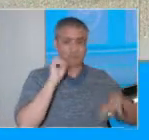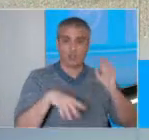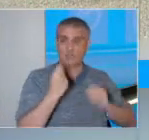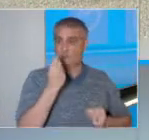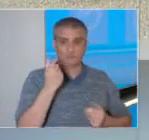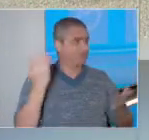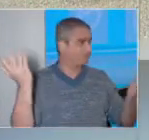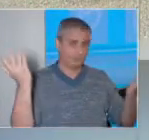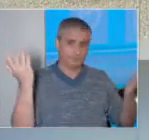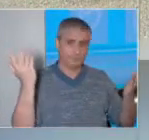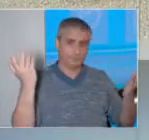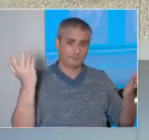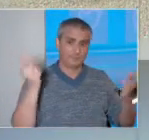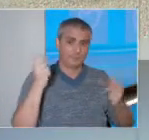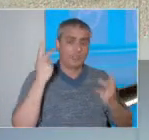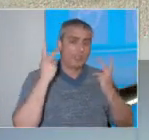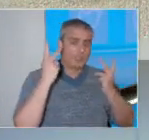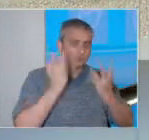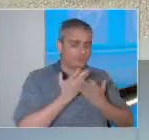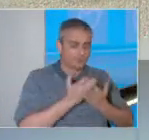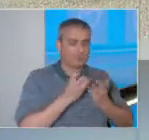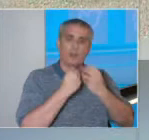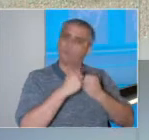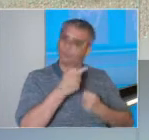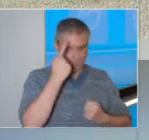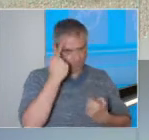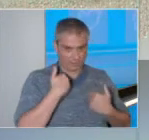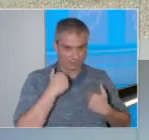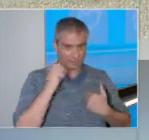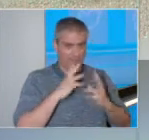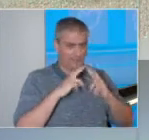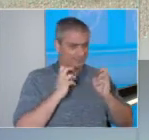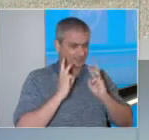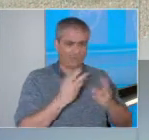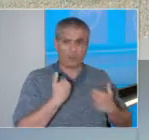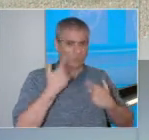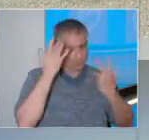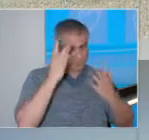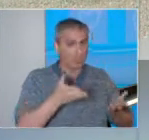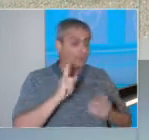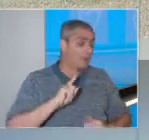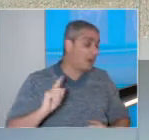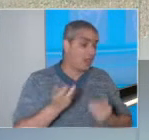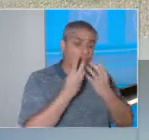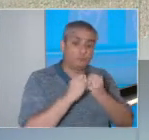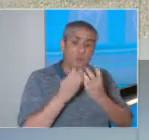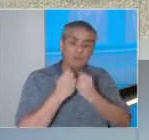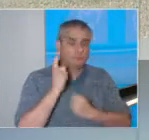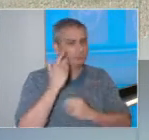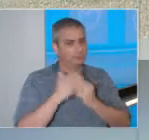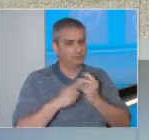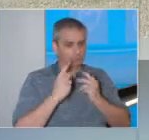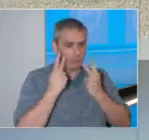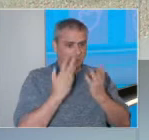לזרוק כסף מהמסוקים, חשוב לסייע למשפחות. אתה יודע, אני מגיע מהעיר סדרות, אנחנו דואגים לכל משפחה ומשפחה, אבל בסוף